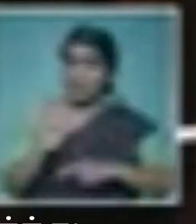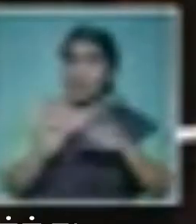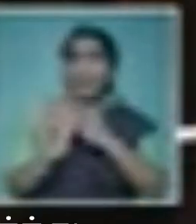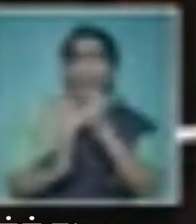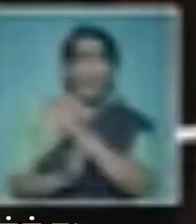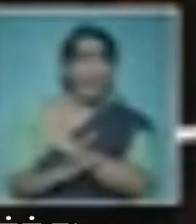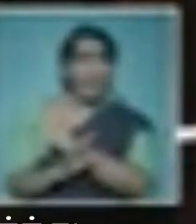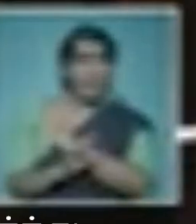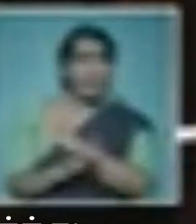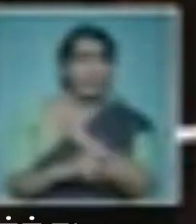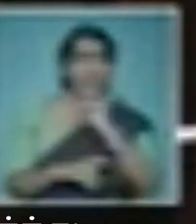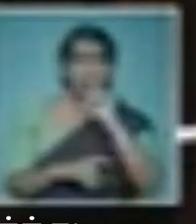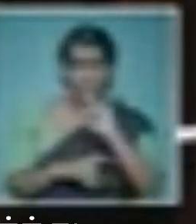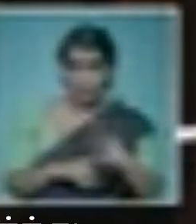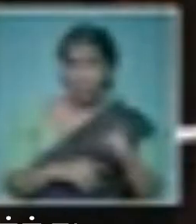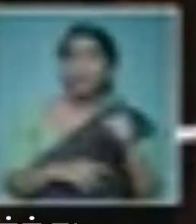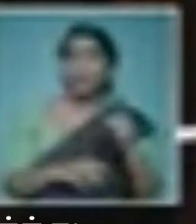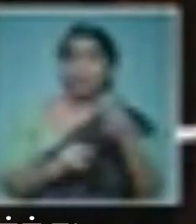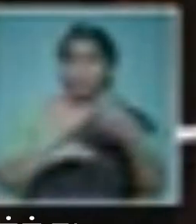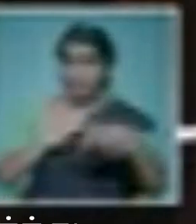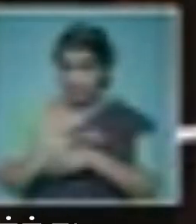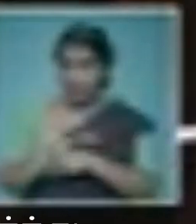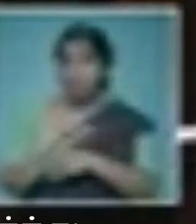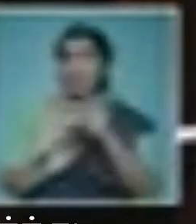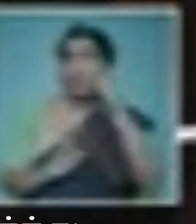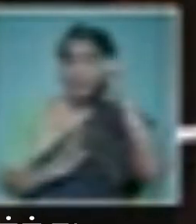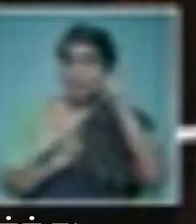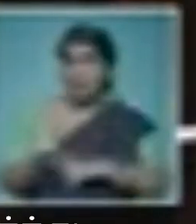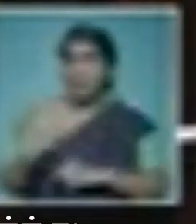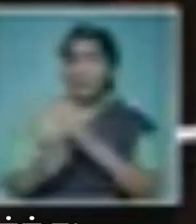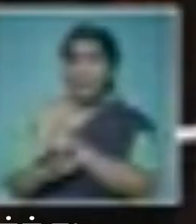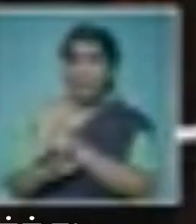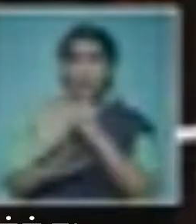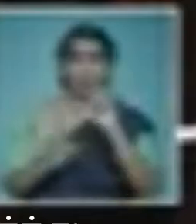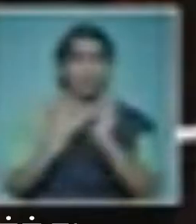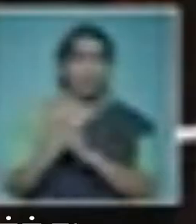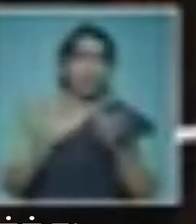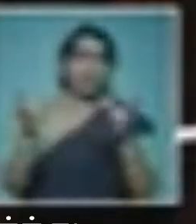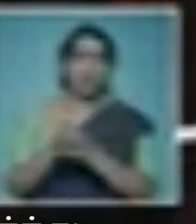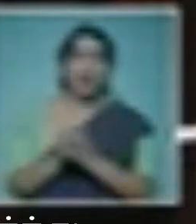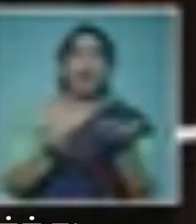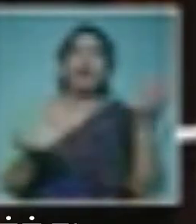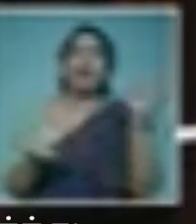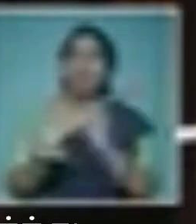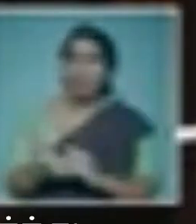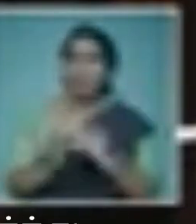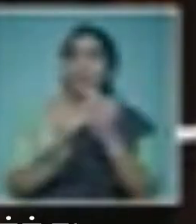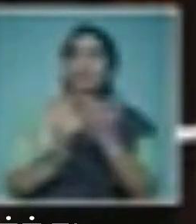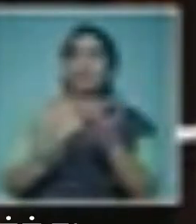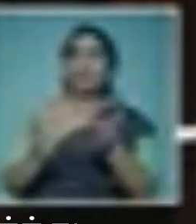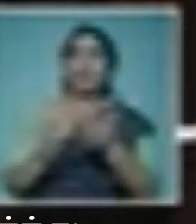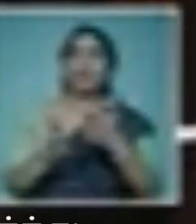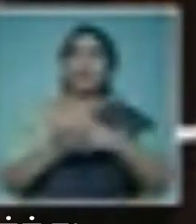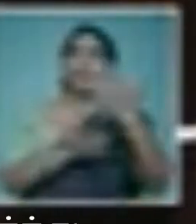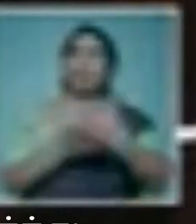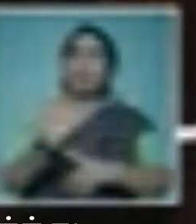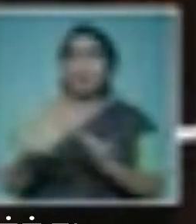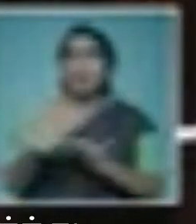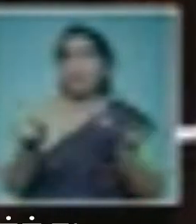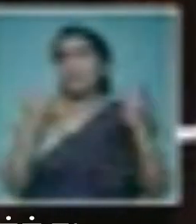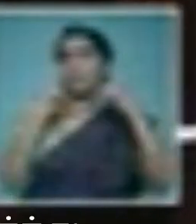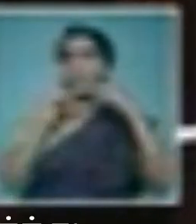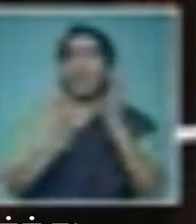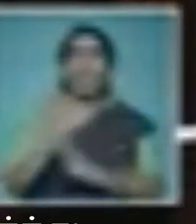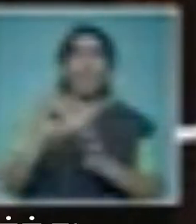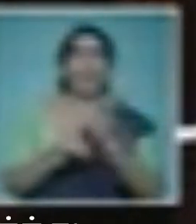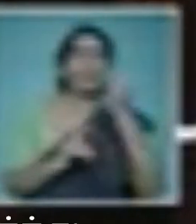එම්බැසිඩර්ම දාපු කම්ප්ලේන් එකක් කරා ජපානයේ එම්බැසිඩර්ගේ කම්ප්ලේන් එක හරහා කමිටුවක් පත් කරා ආපහු ඒ කමිටුවේ හරහා ආපු වාර්තාව මොනවා වුණත් දන්නේ